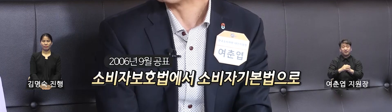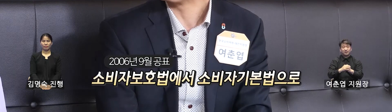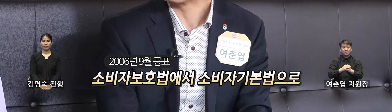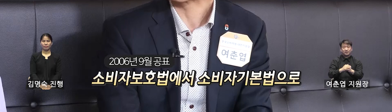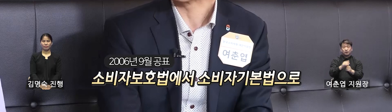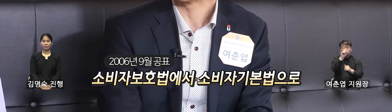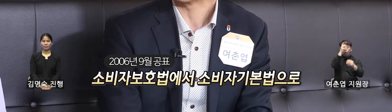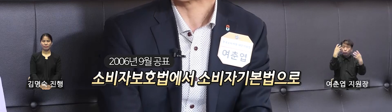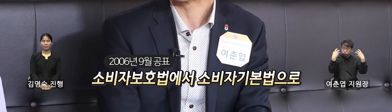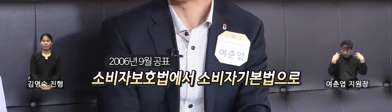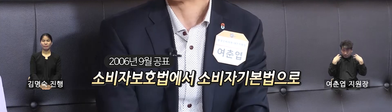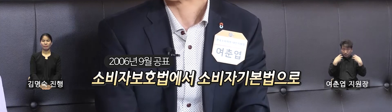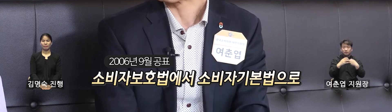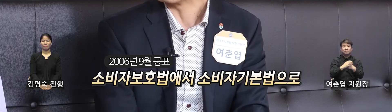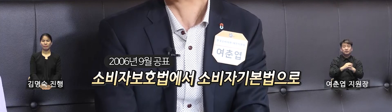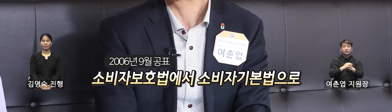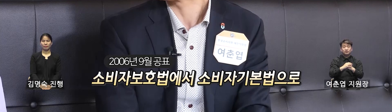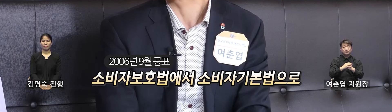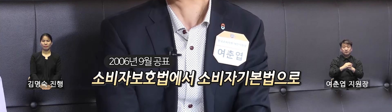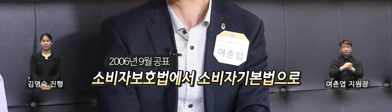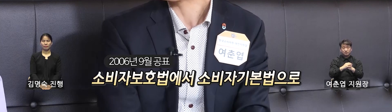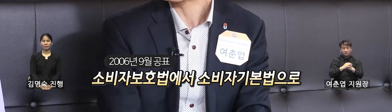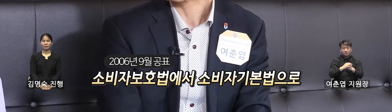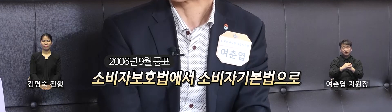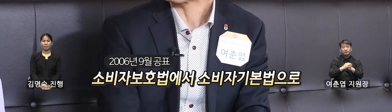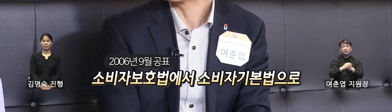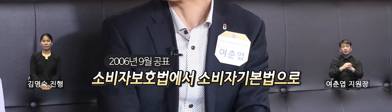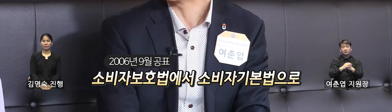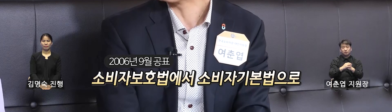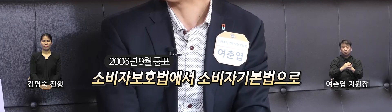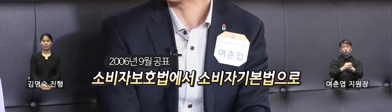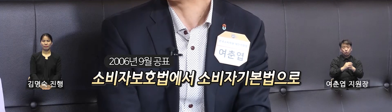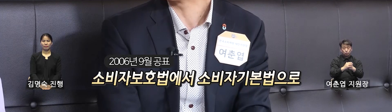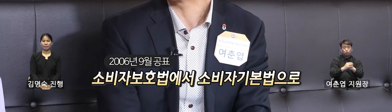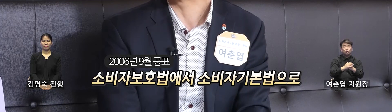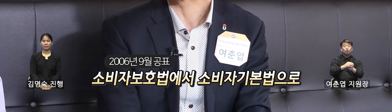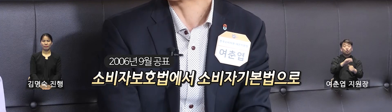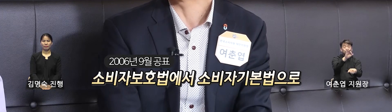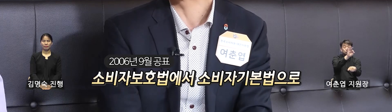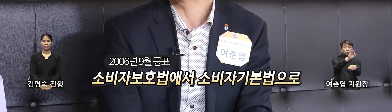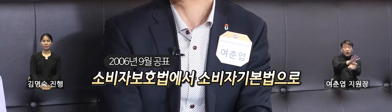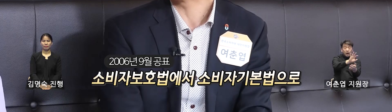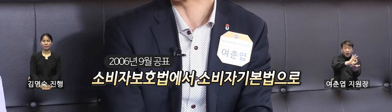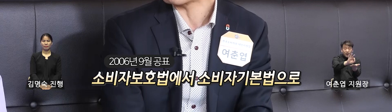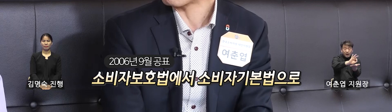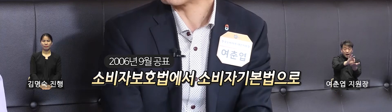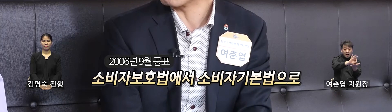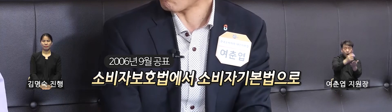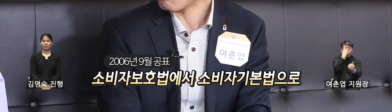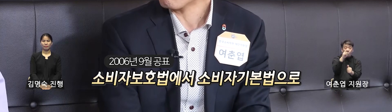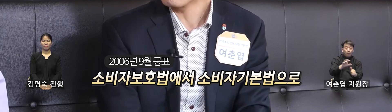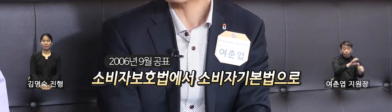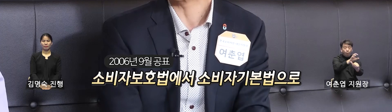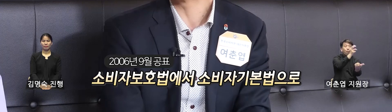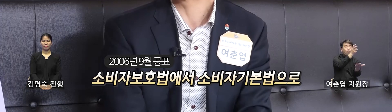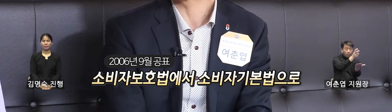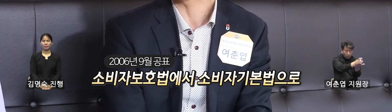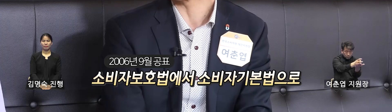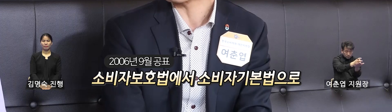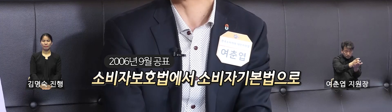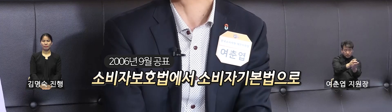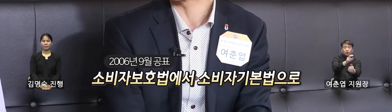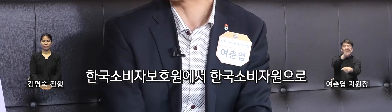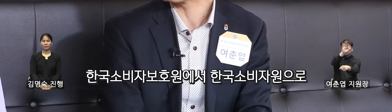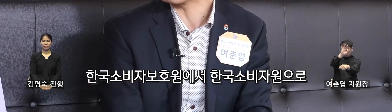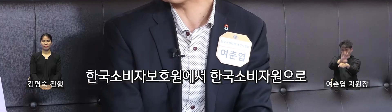그 정부에서 이제 그 국회에서 소비자보호법을 소비자기본법으로 바꾸고 그러면서